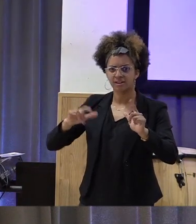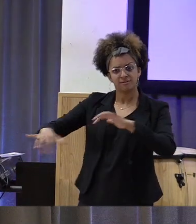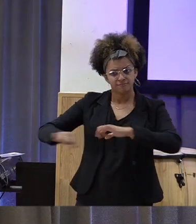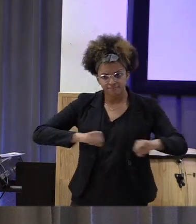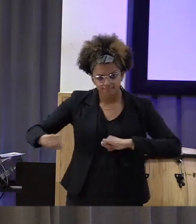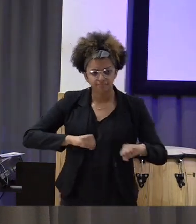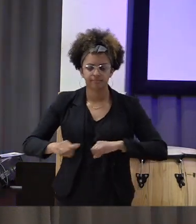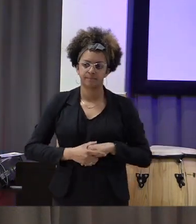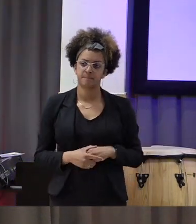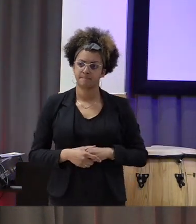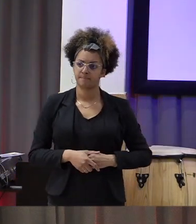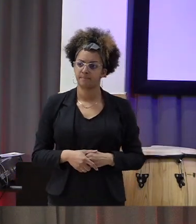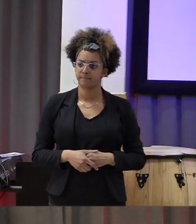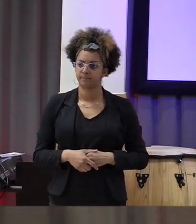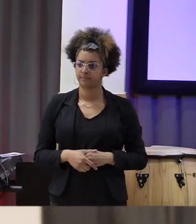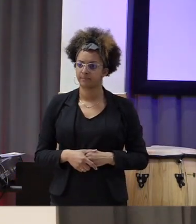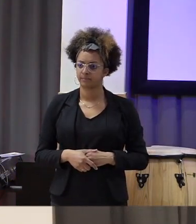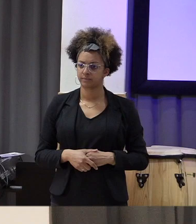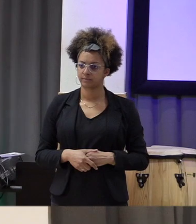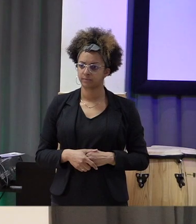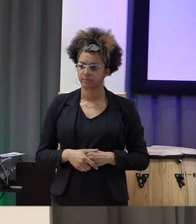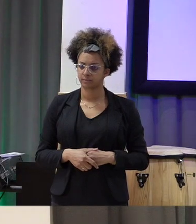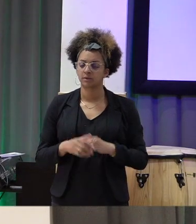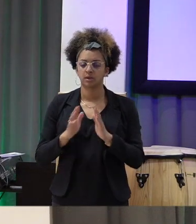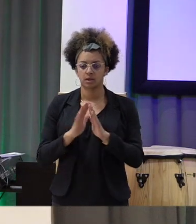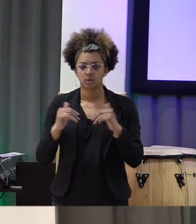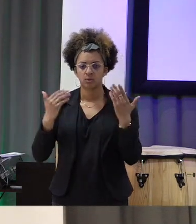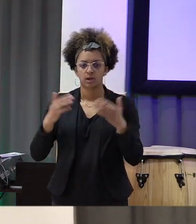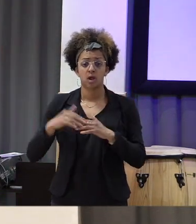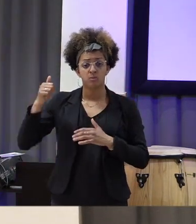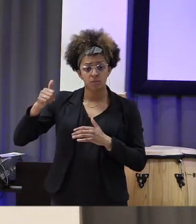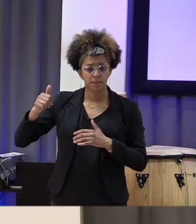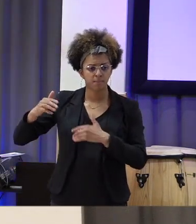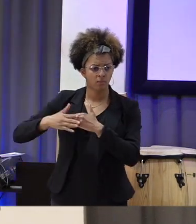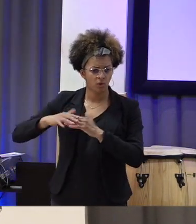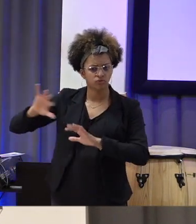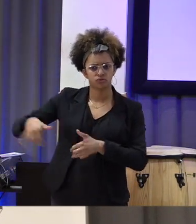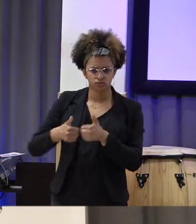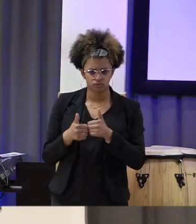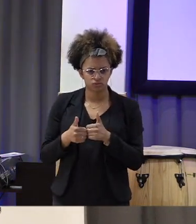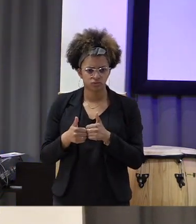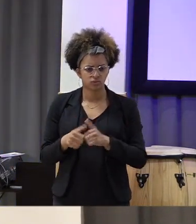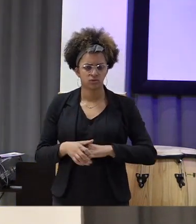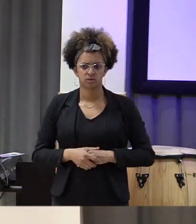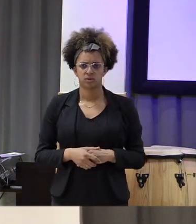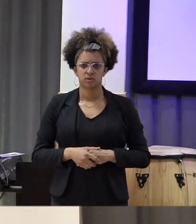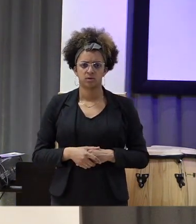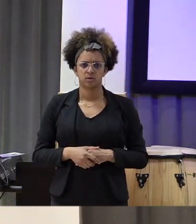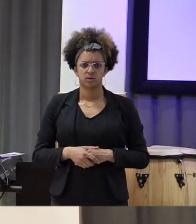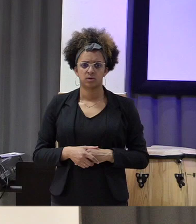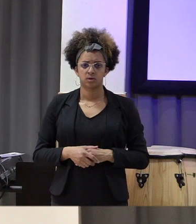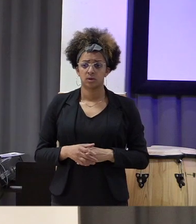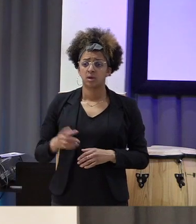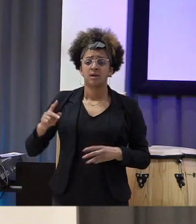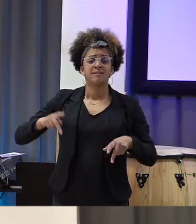Alléluia. Et à porter des fruits. Parce que c'est à nous que la vie de Dieu a été